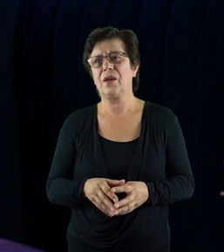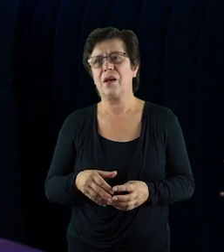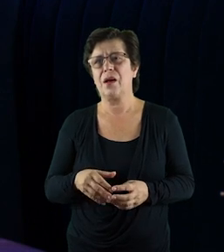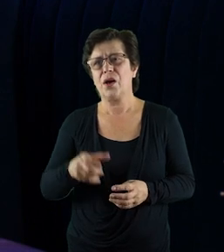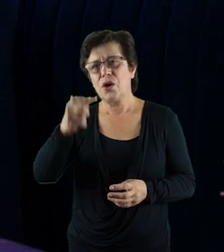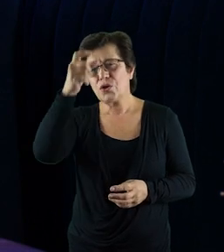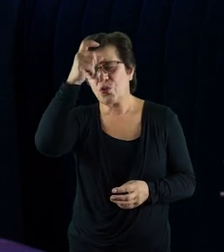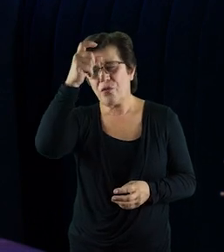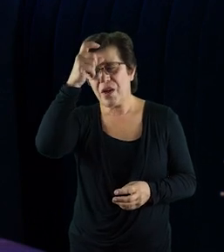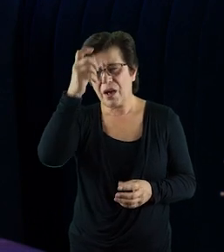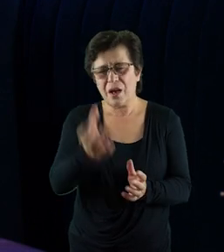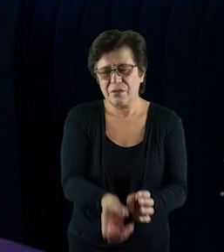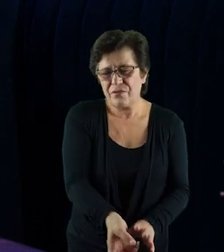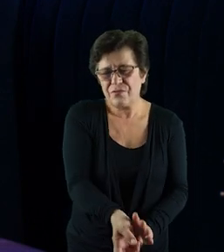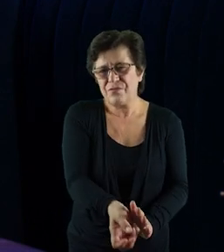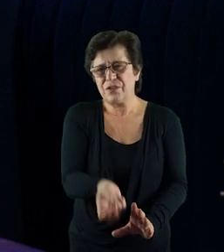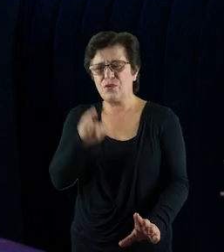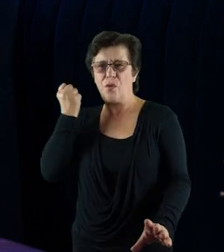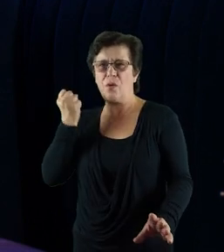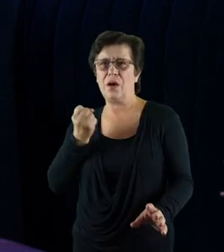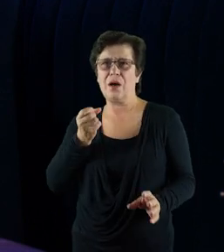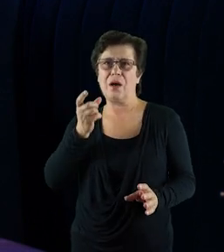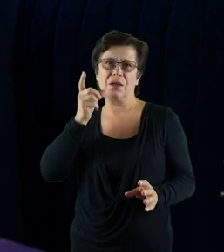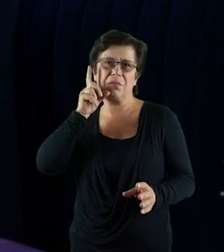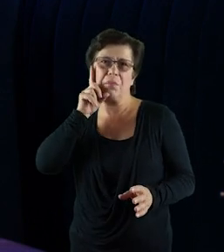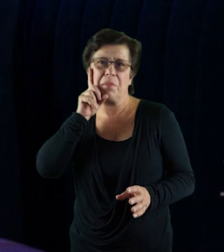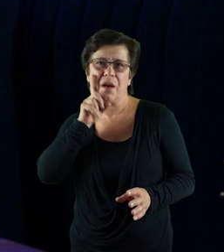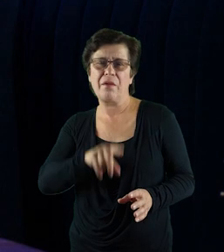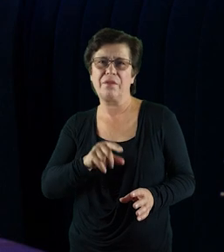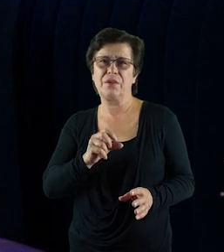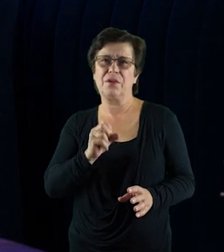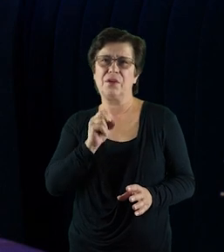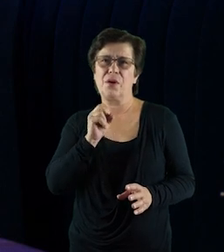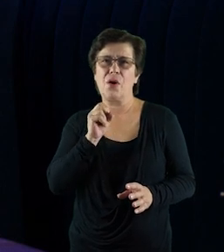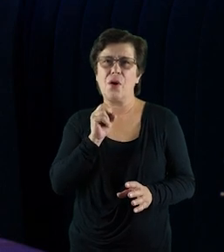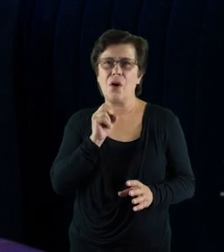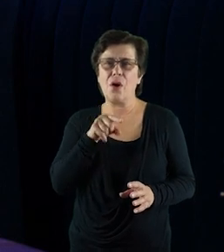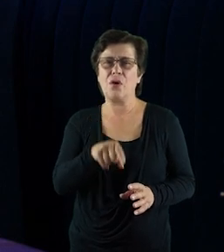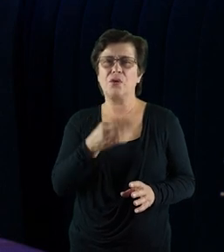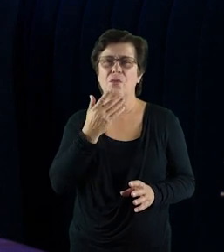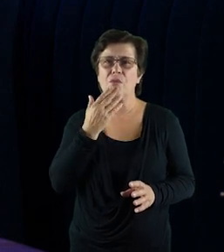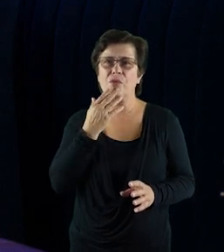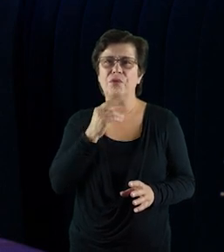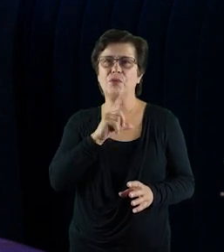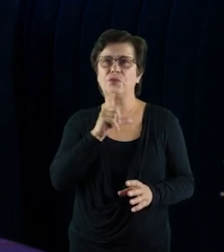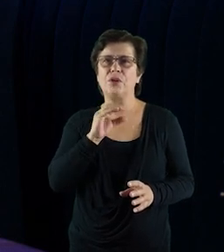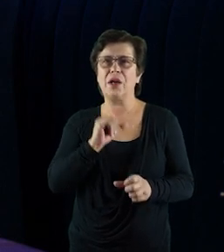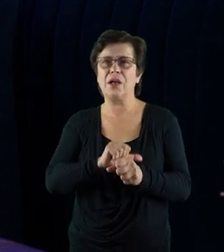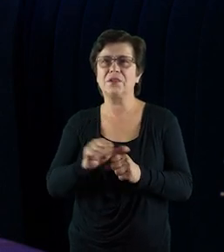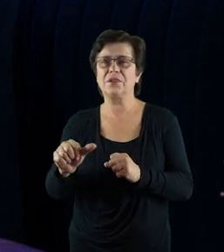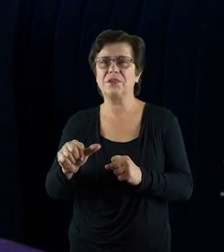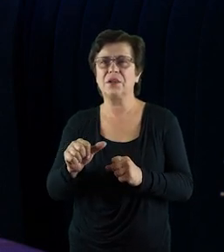wyjmuje z tej rzeczywistości. On twierdził, że jest taka metafora, która